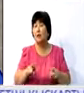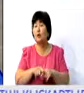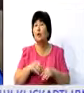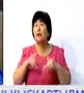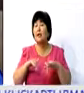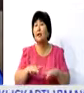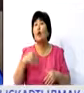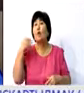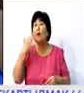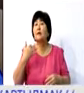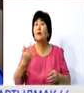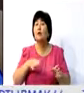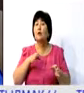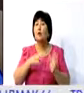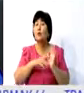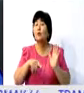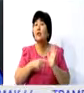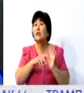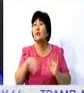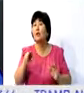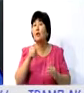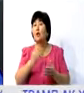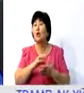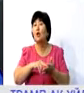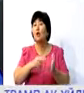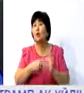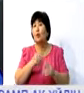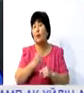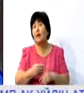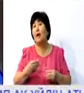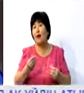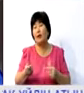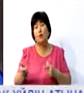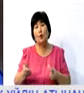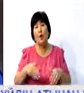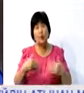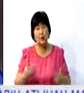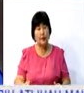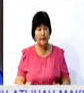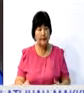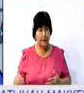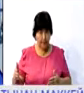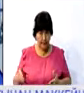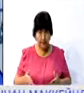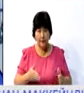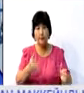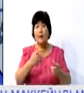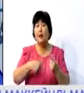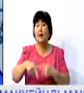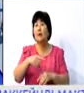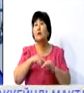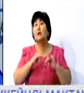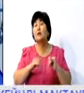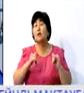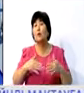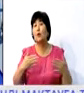түйінін тарқату мақсатында 9,7 миллиард теңгені құрайтын жоба жасалып, қаржыландыруға ұсынылды. Жол деген кәсіпкерлікті дамытуға